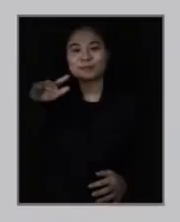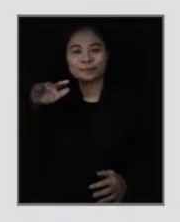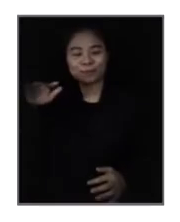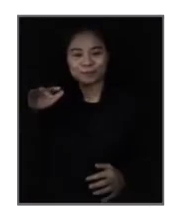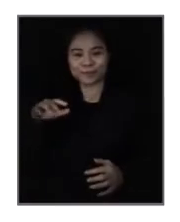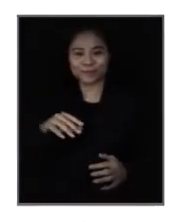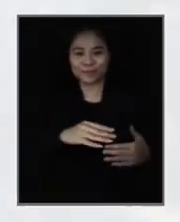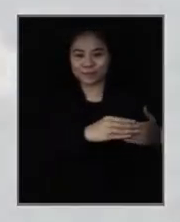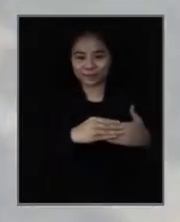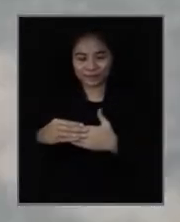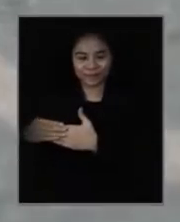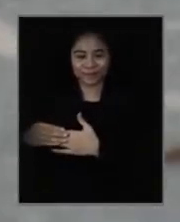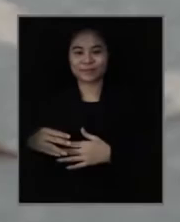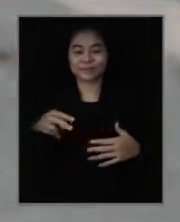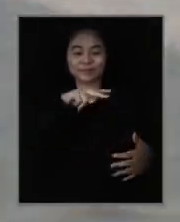อง